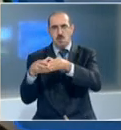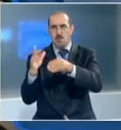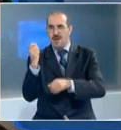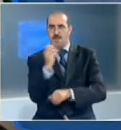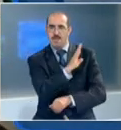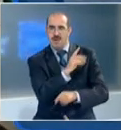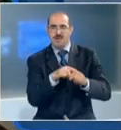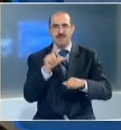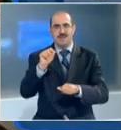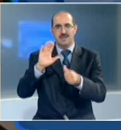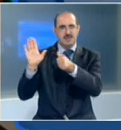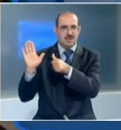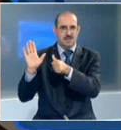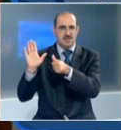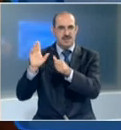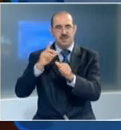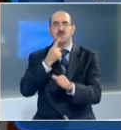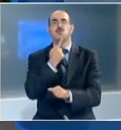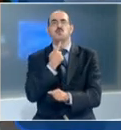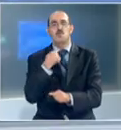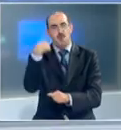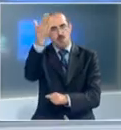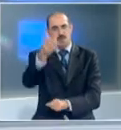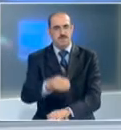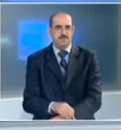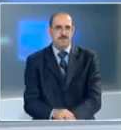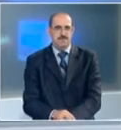في 26 من شهر جوان القادم.